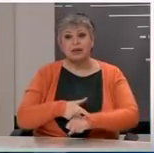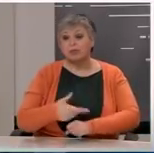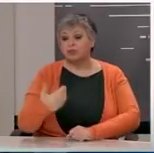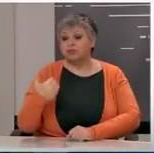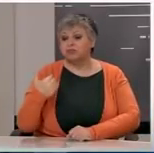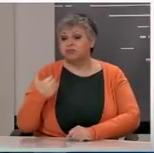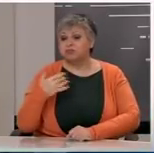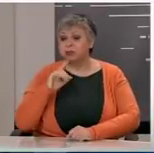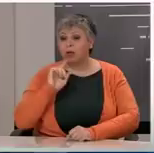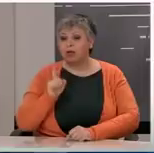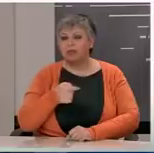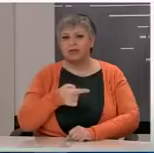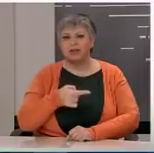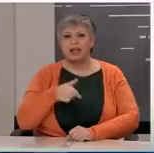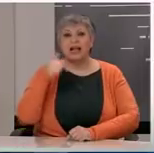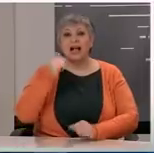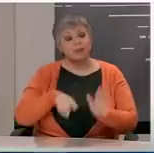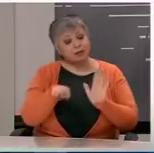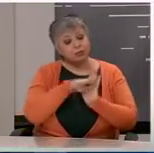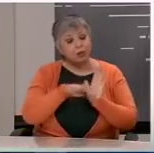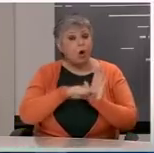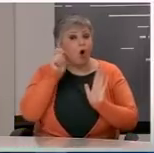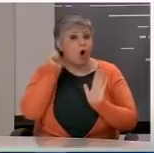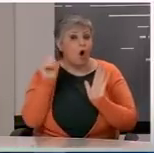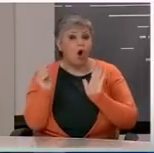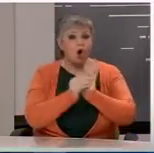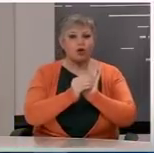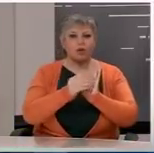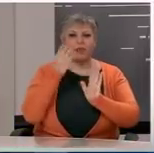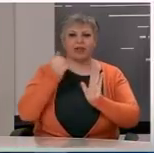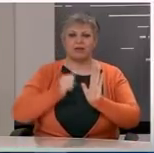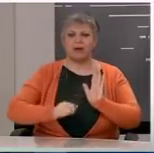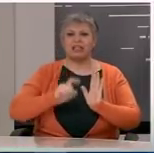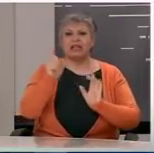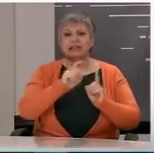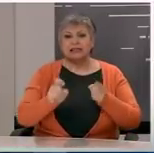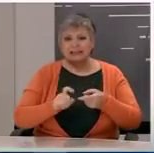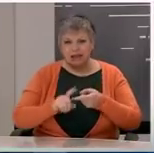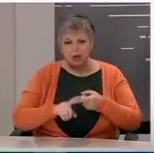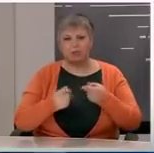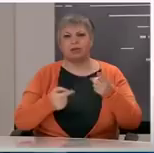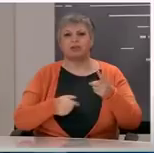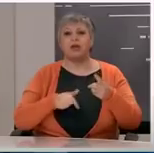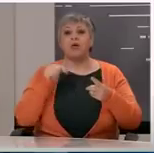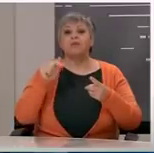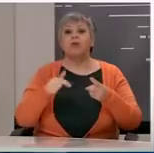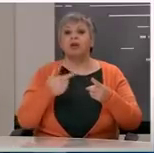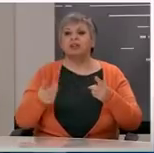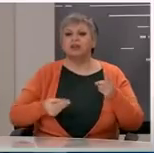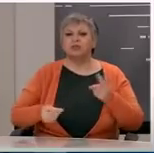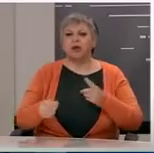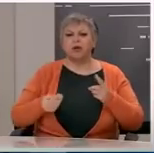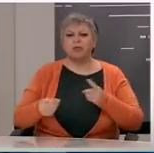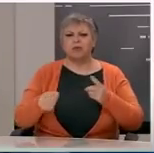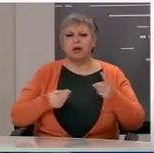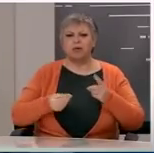καμία λίστα. Σε καμία λίστα, ούτε τη Siemens που είχατε καταντήσει να παίρνετε και